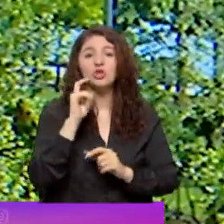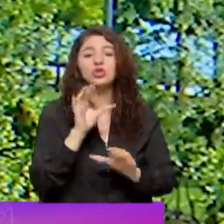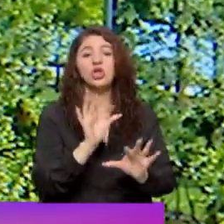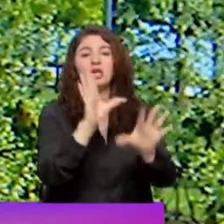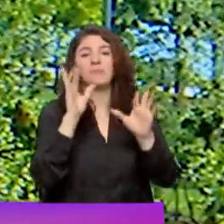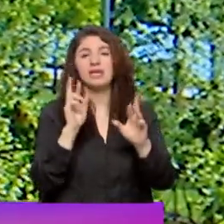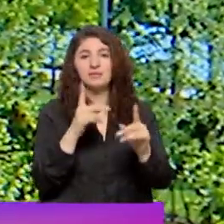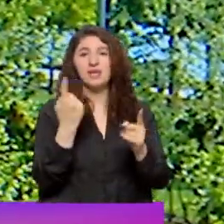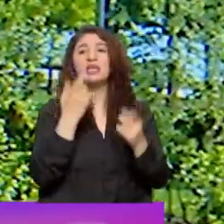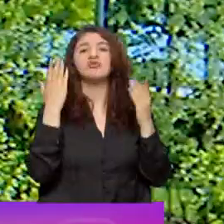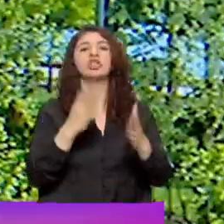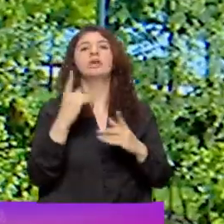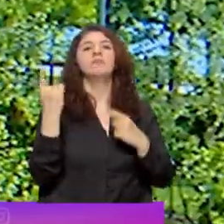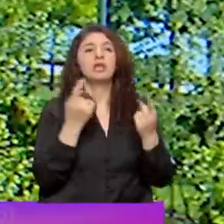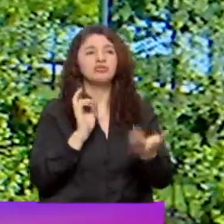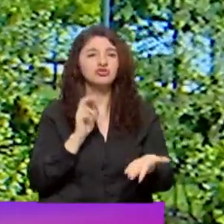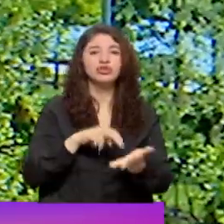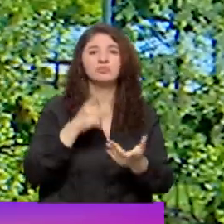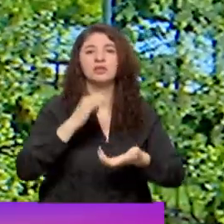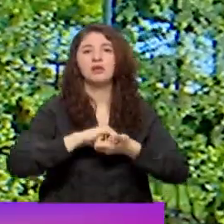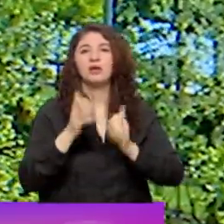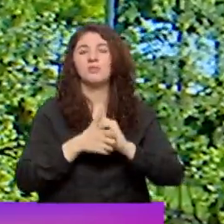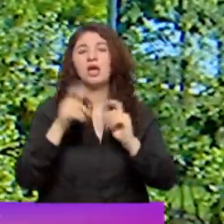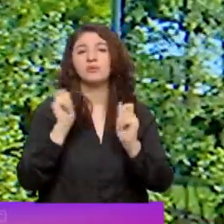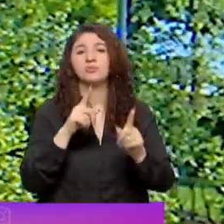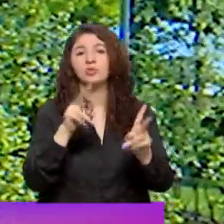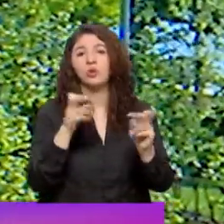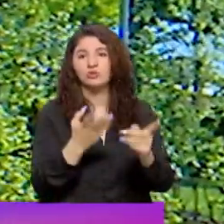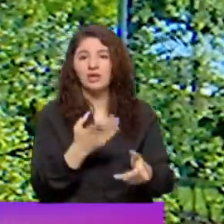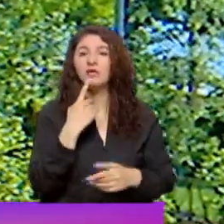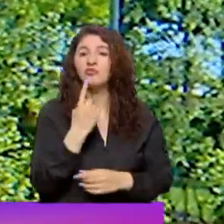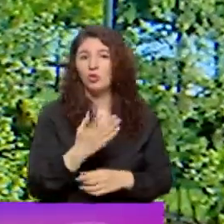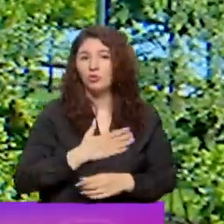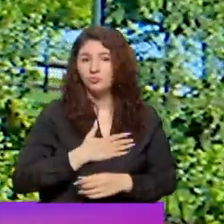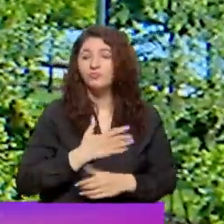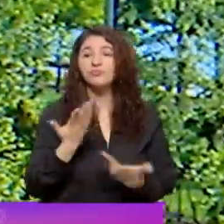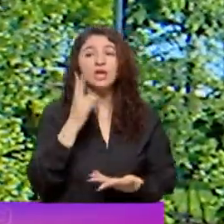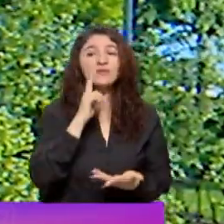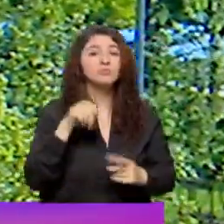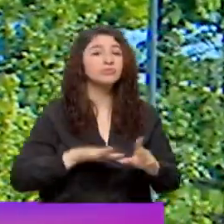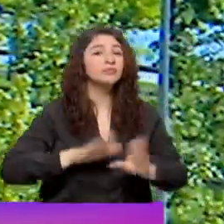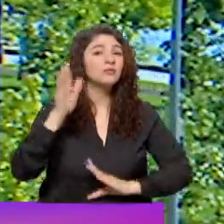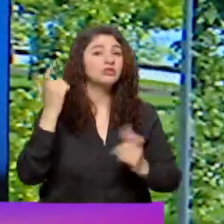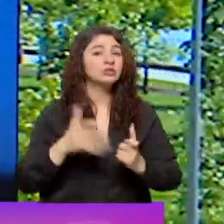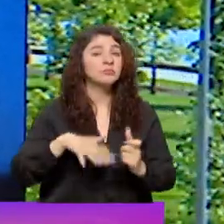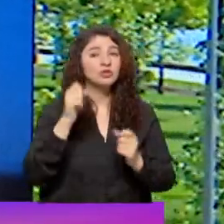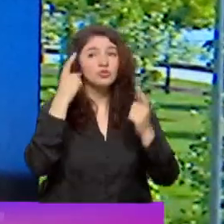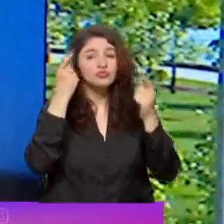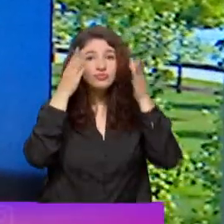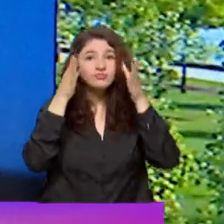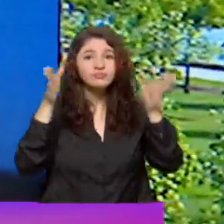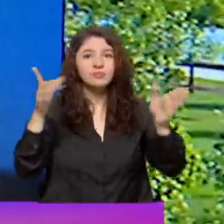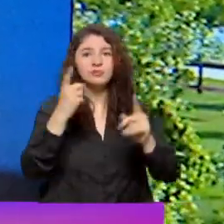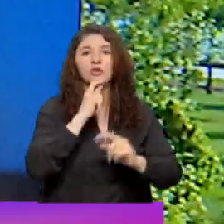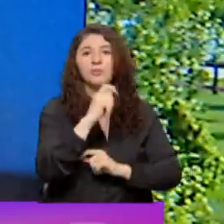Dokunmayın şekilde Keşke birileri de çıksa bir kampanya düz ve bu konuda diyorum en bugün demokrasi meydanında Ufuk